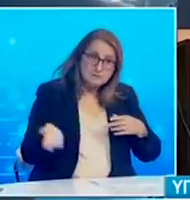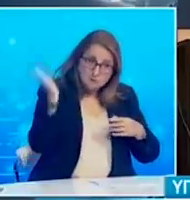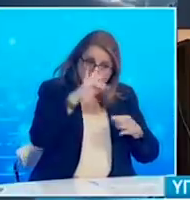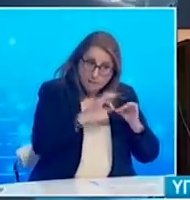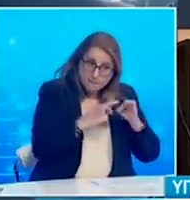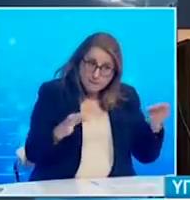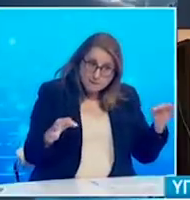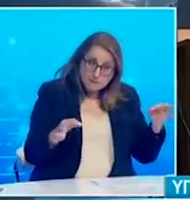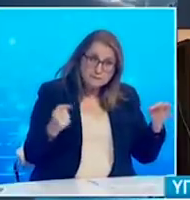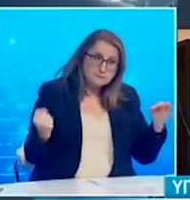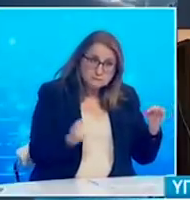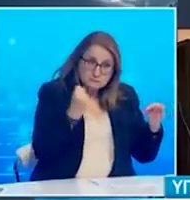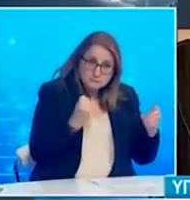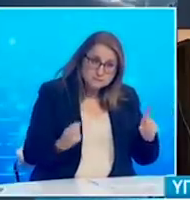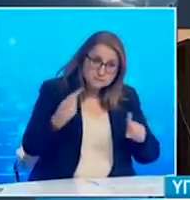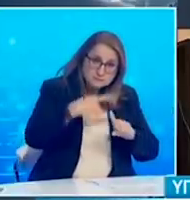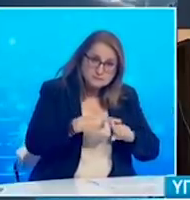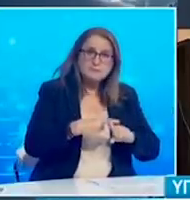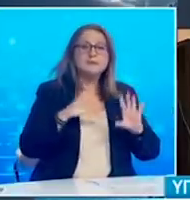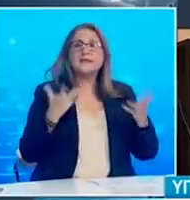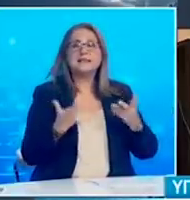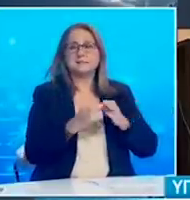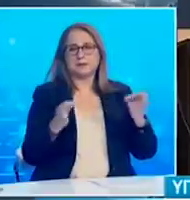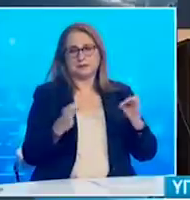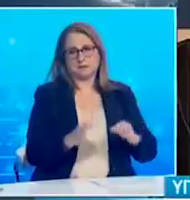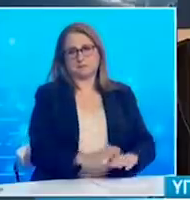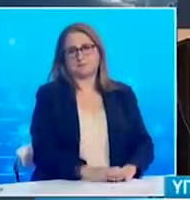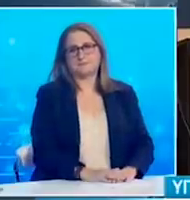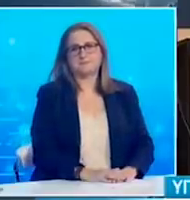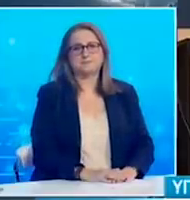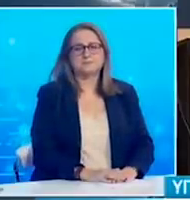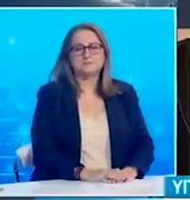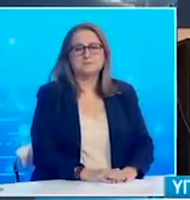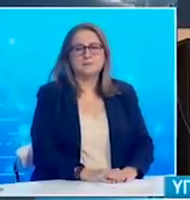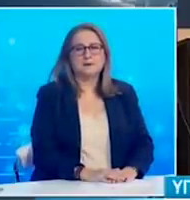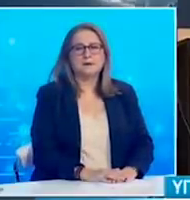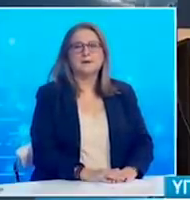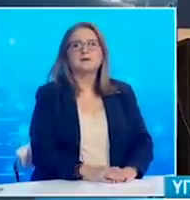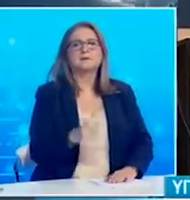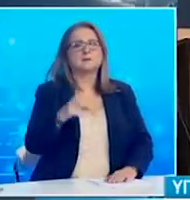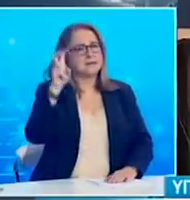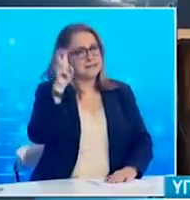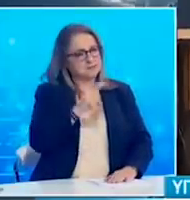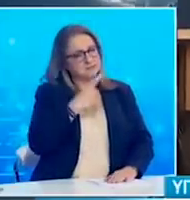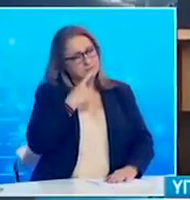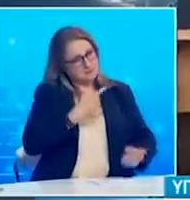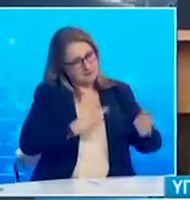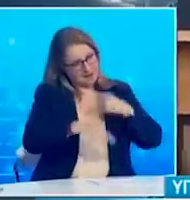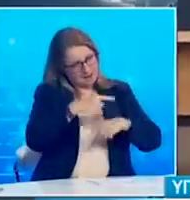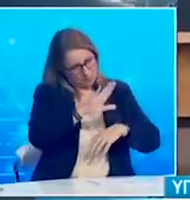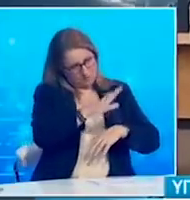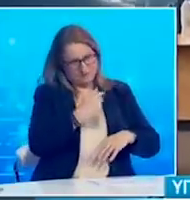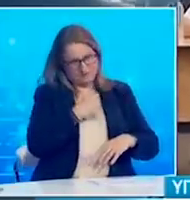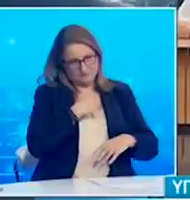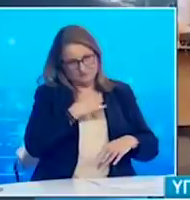καινούργιων μέτρων επιπρόσθετων και ποια θα είναι αυτά? Να ξεκινήσω ανάποδα, γιατί οι επιδημιολογικές εκτιμήσεις ανήκουν